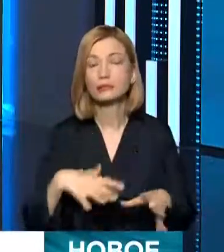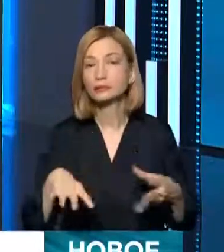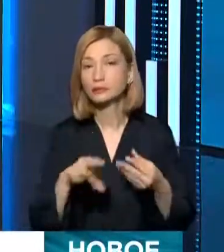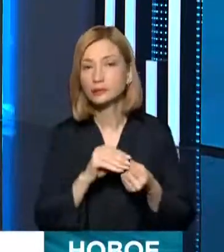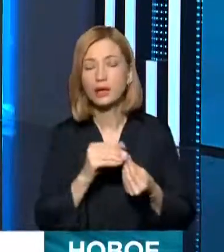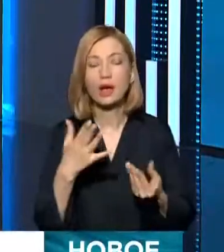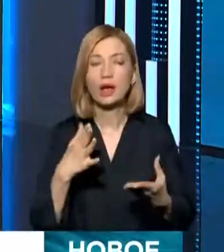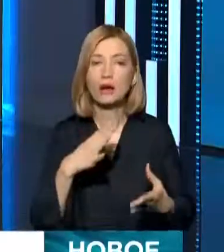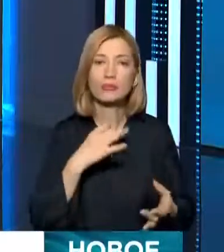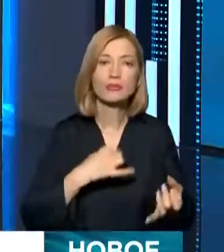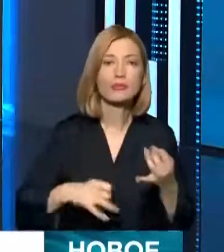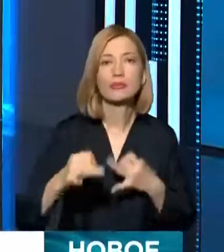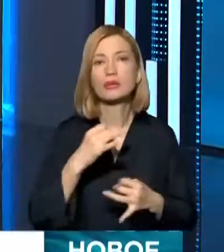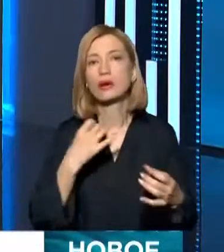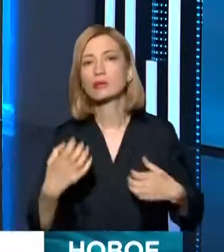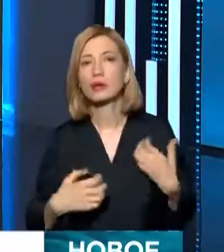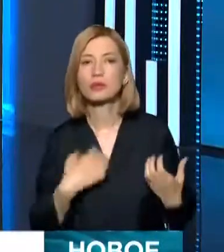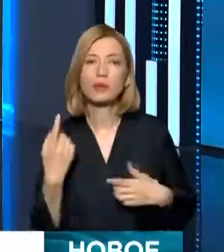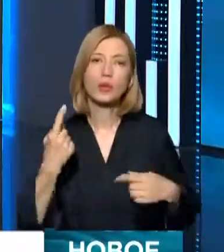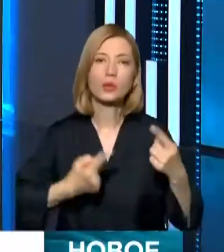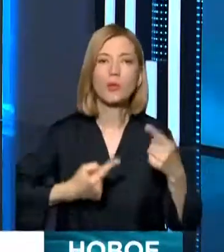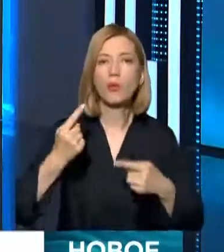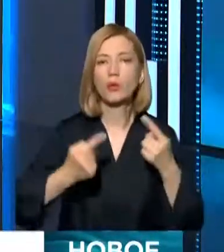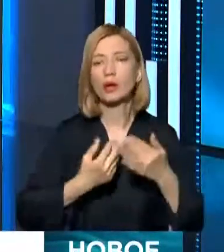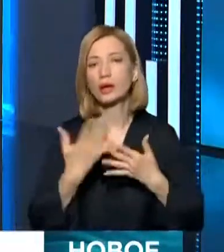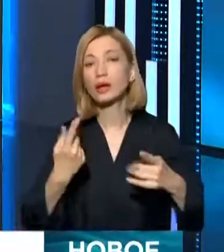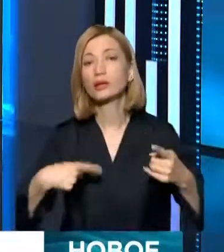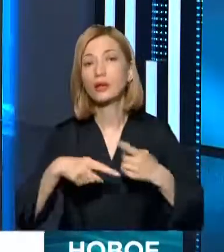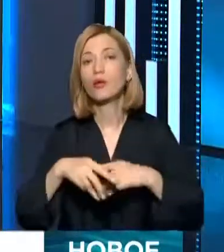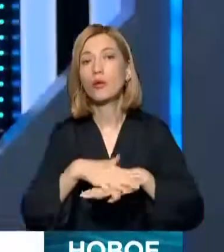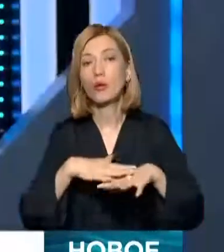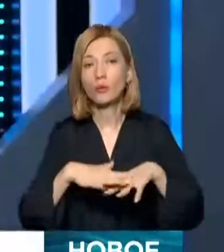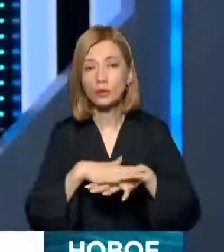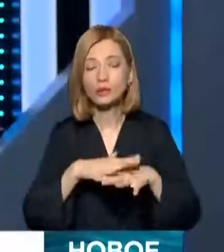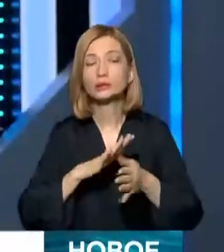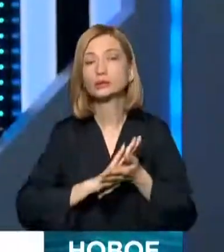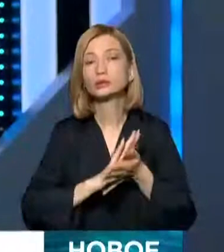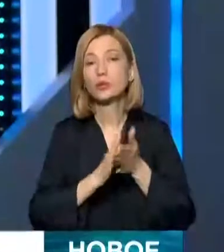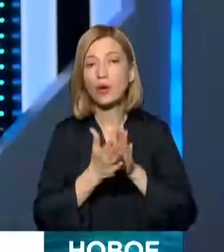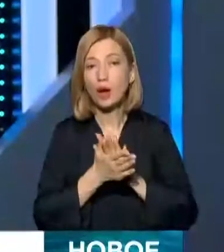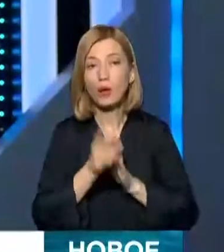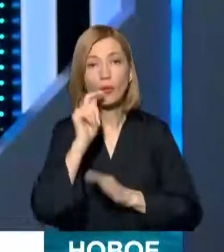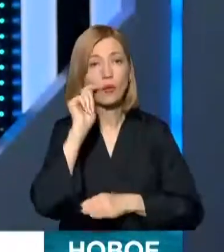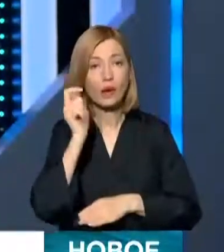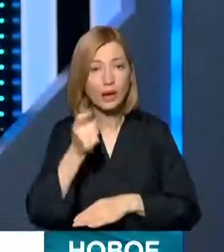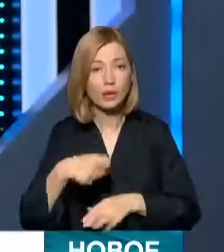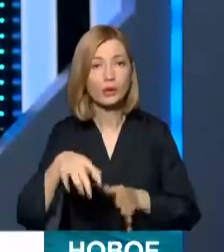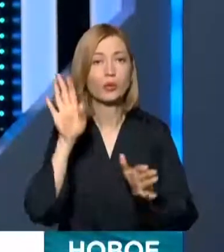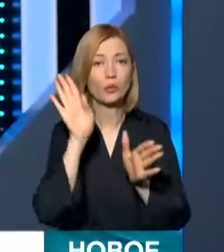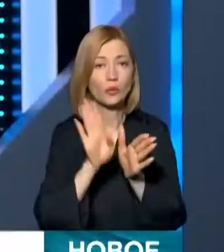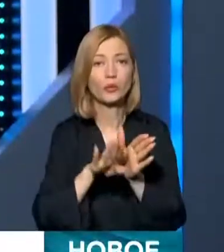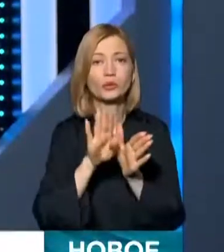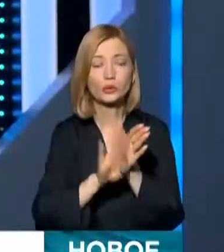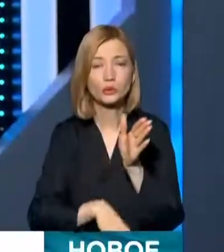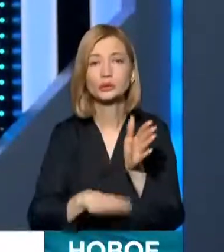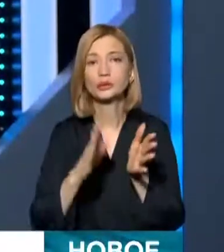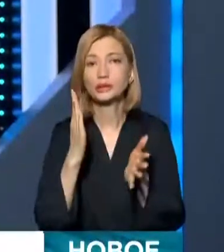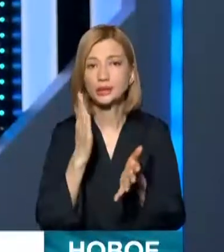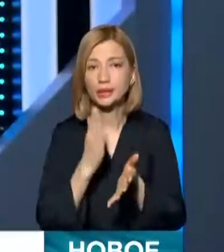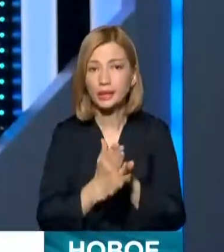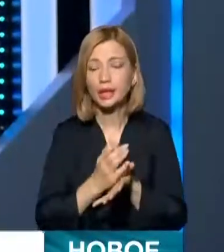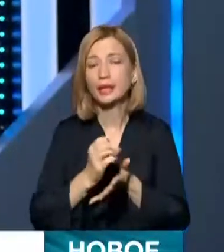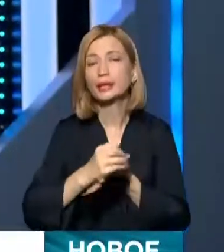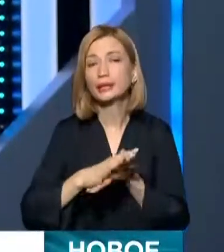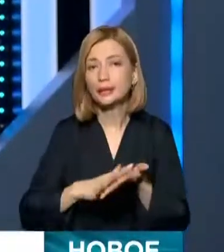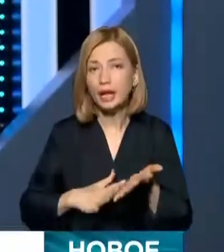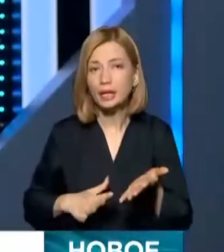много разговоров и споров, и не только в нашем обществе. Понятно, что ситуация в Украине усугубляется, и не приведет ли